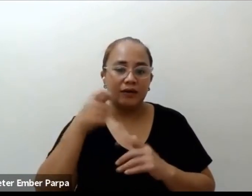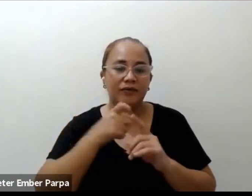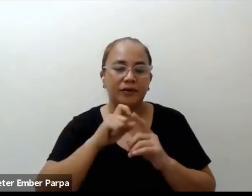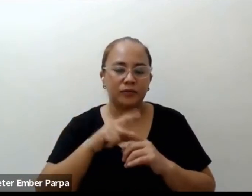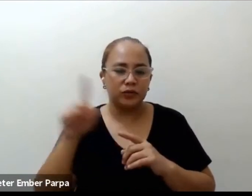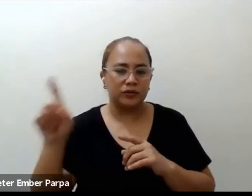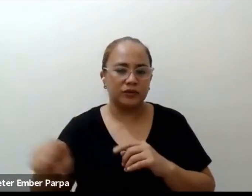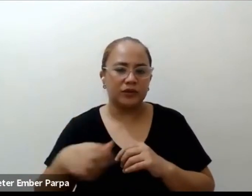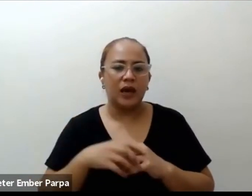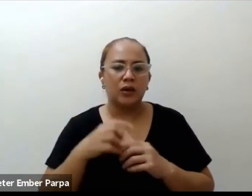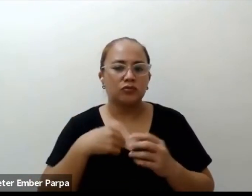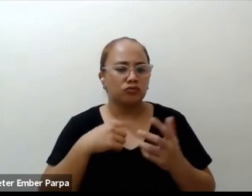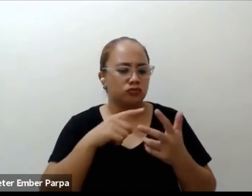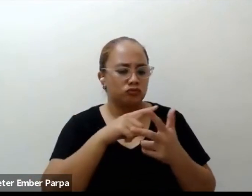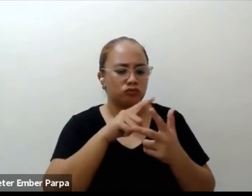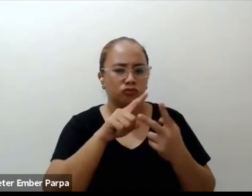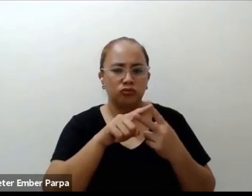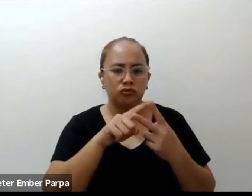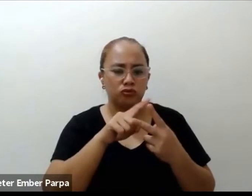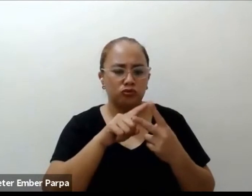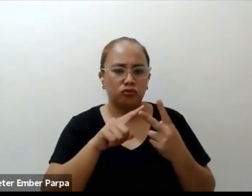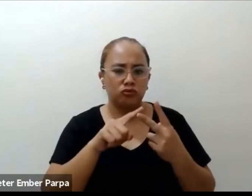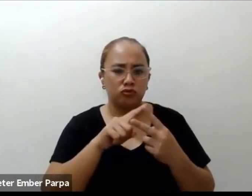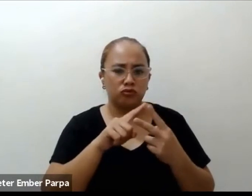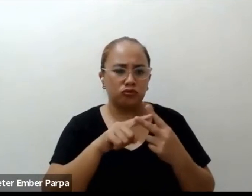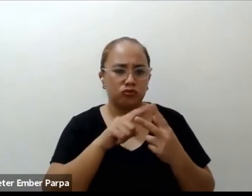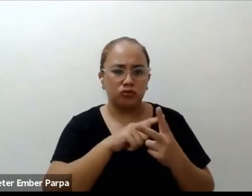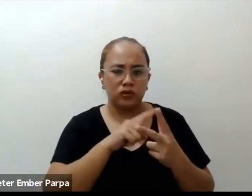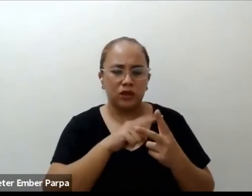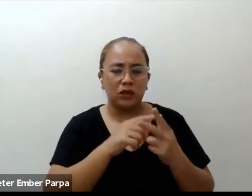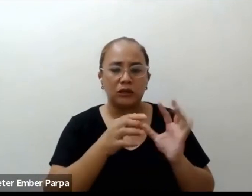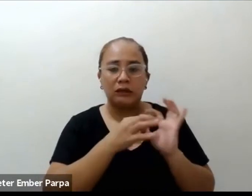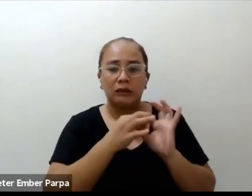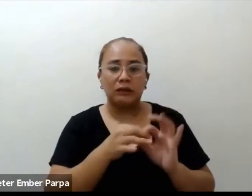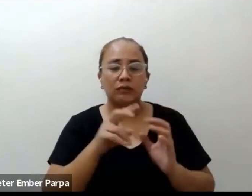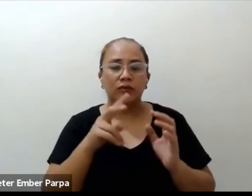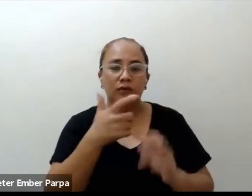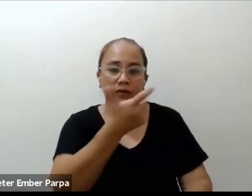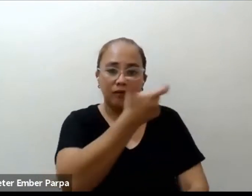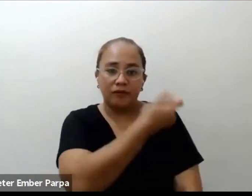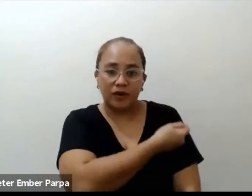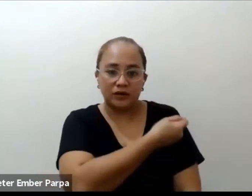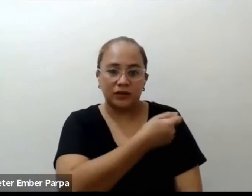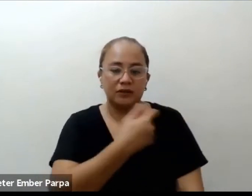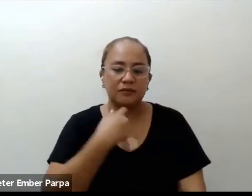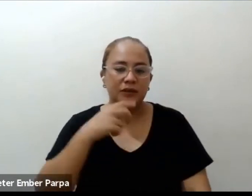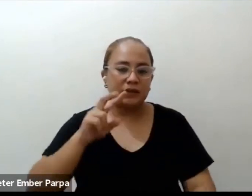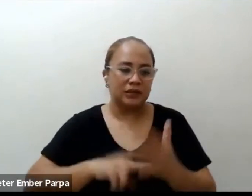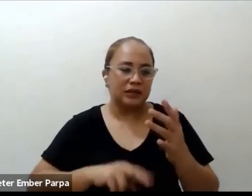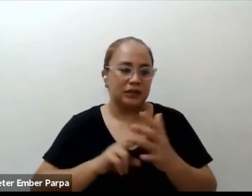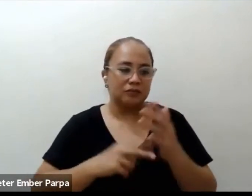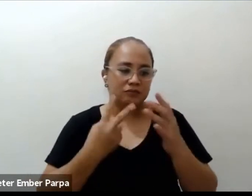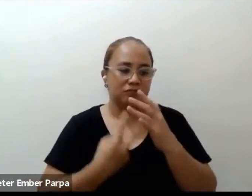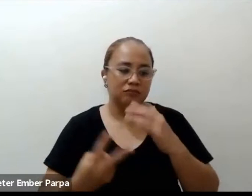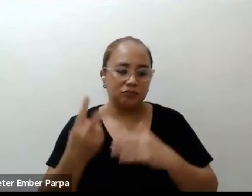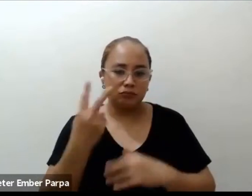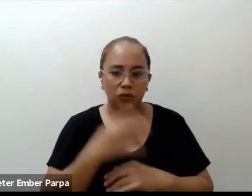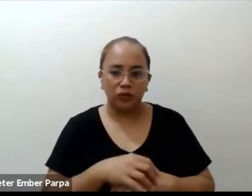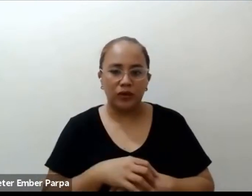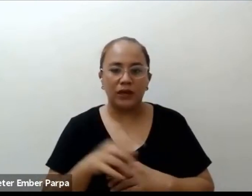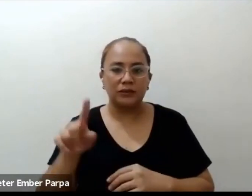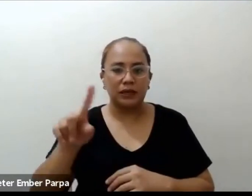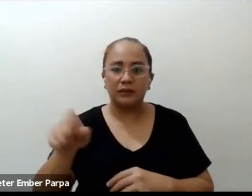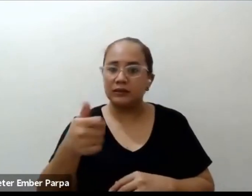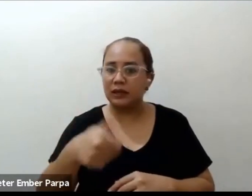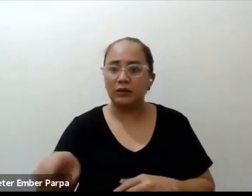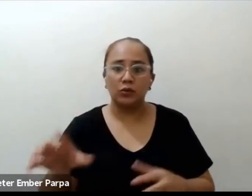are 2 or 3 questions related sa vaccines. No? And I will just read both, no, and ask any of you